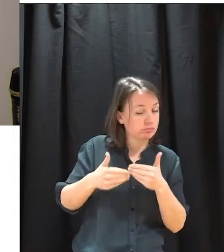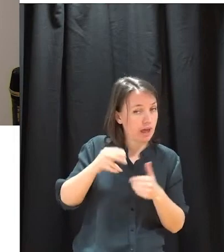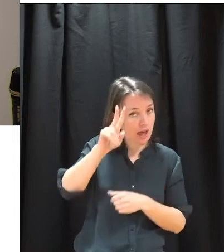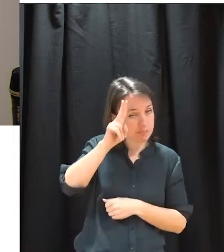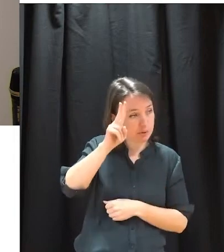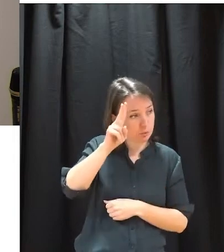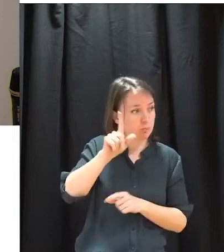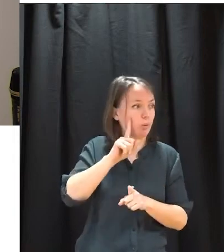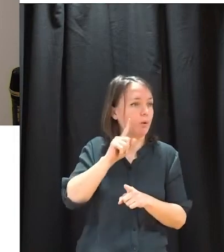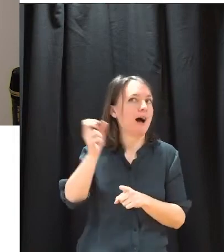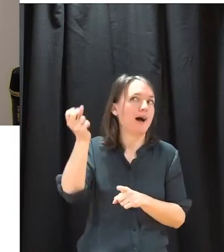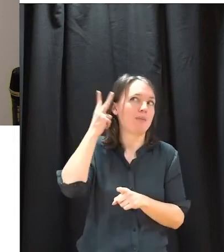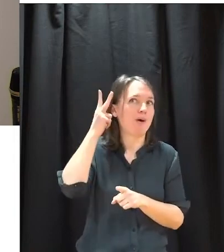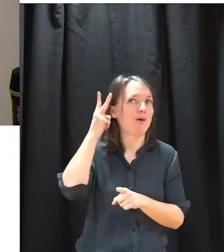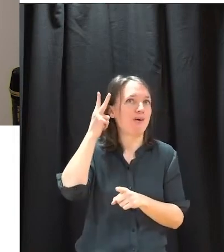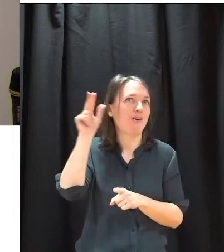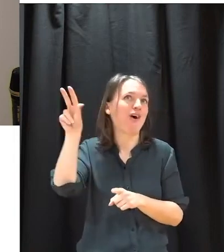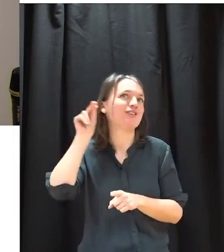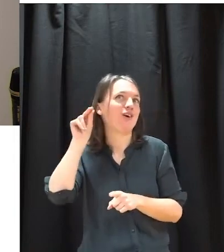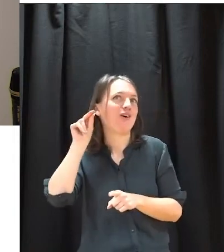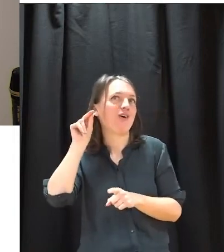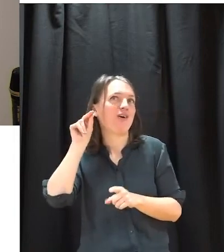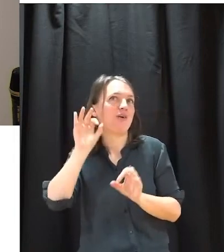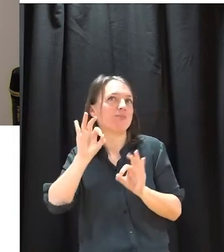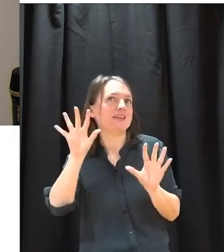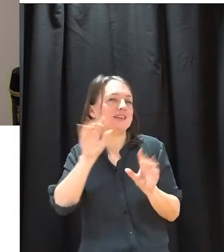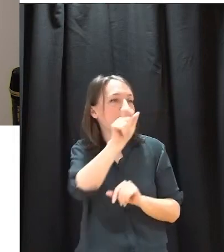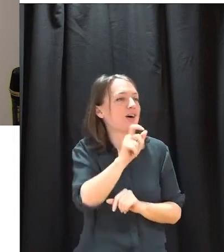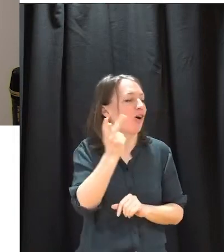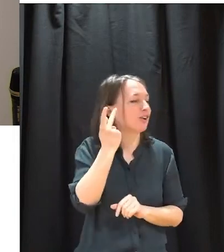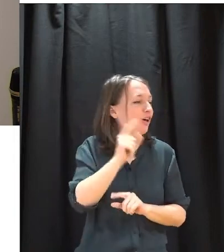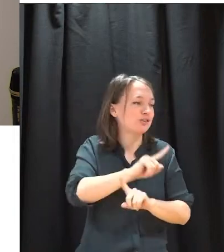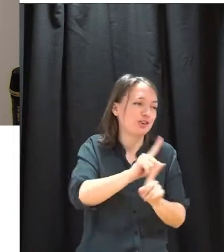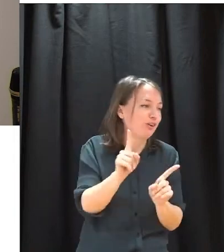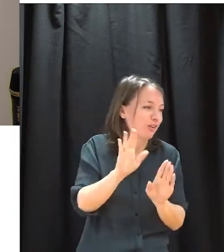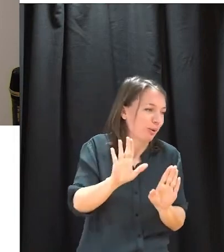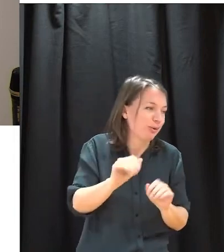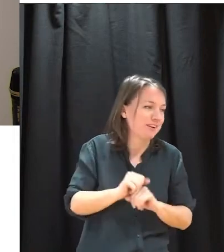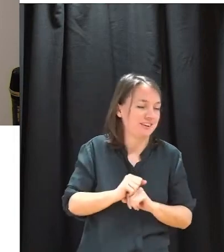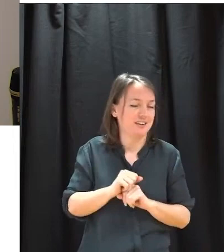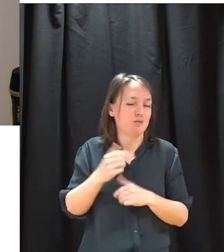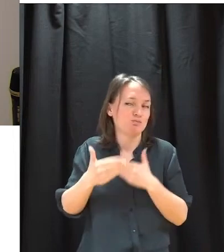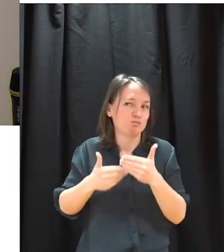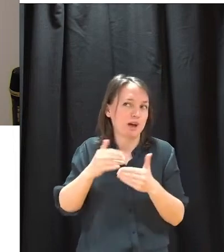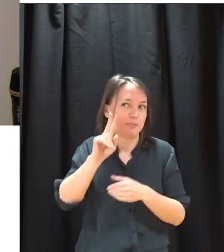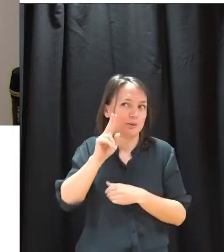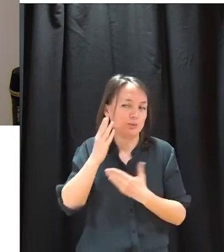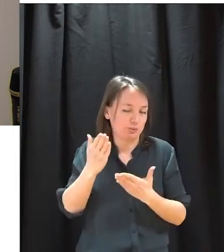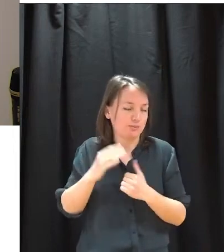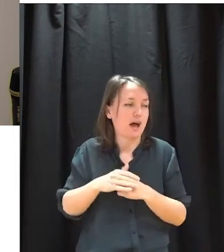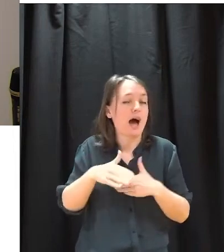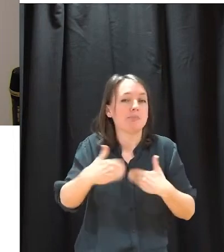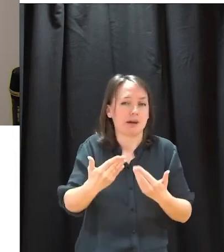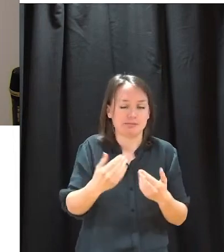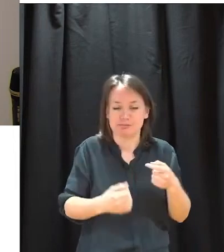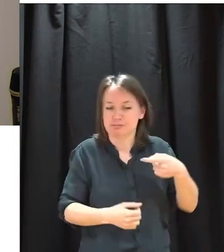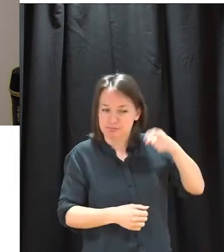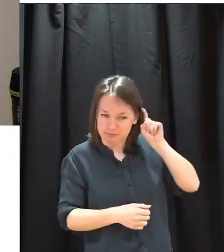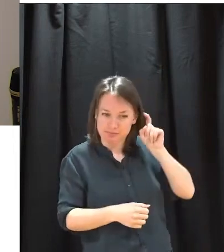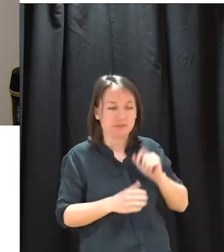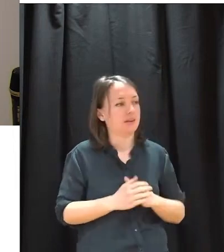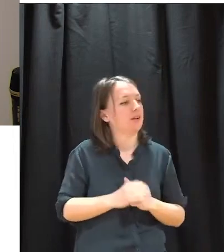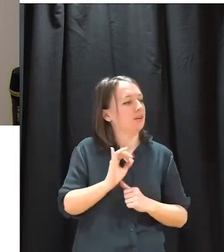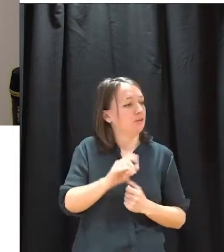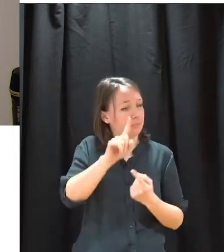fait comme une personne qui entend, il y aura la prothèse. Après, au niveau de technologie, oui, ça a beaucoup progressé quand même, parce qu'au départ, même, il y avait